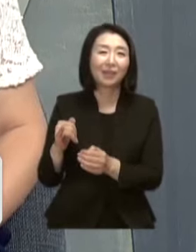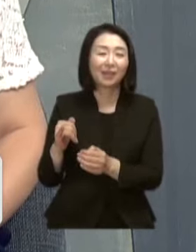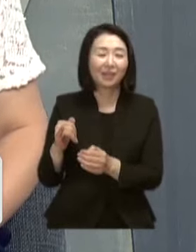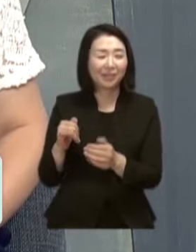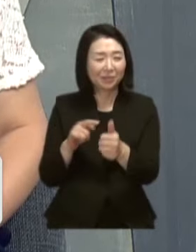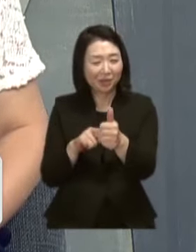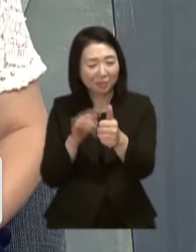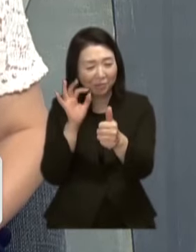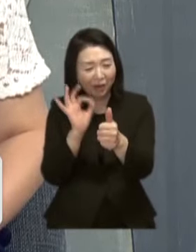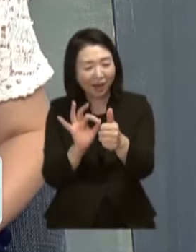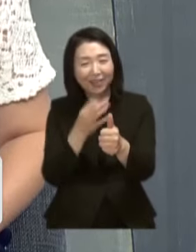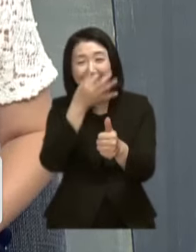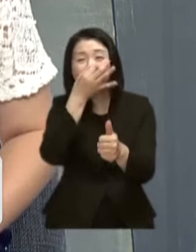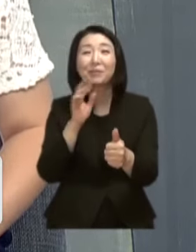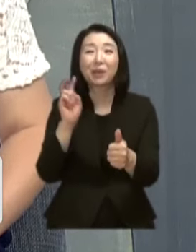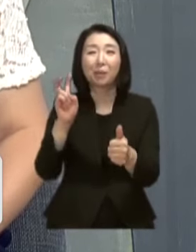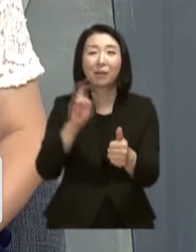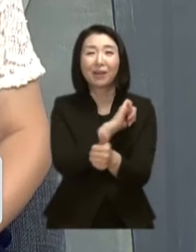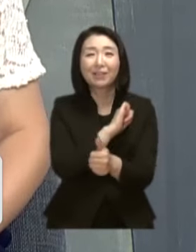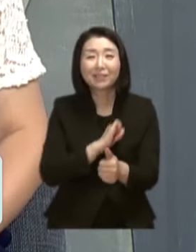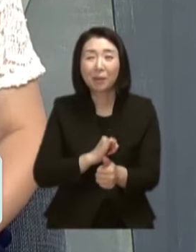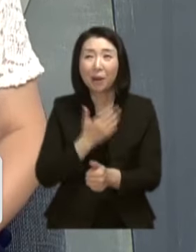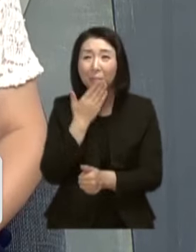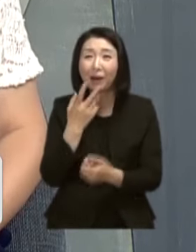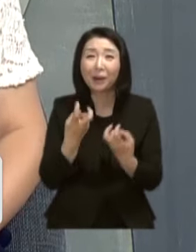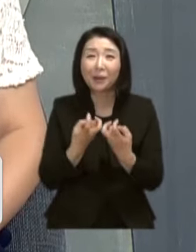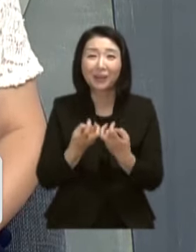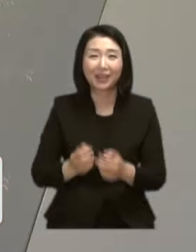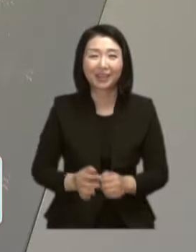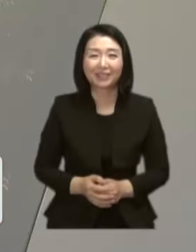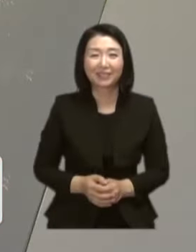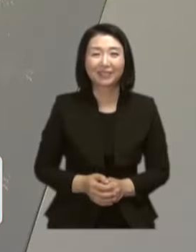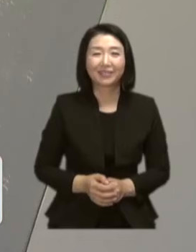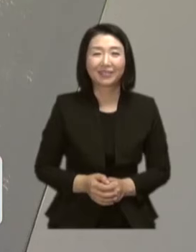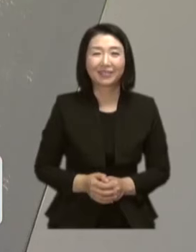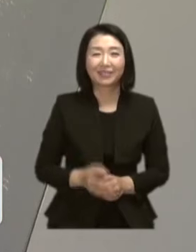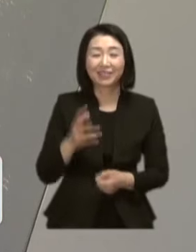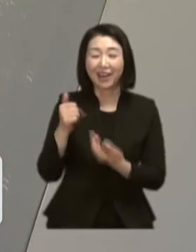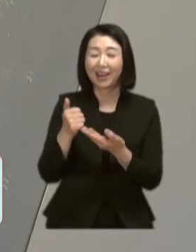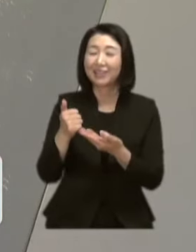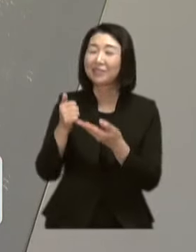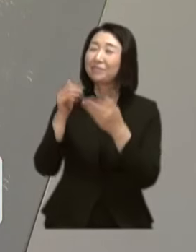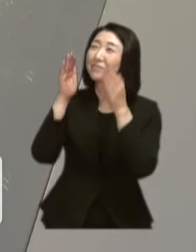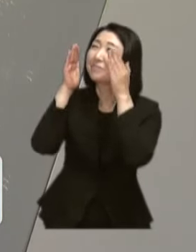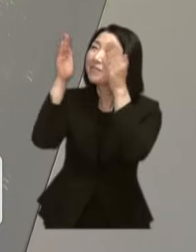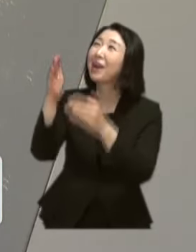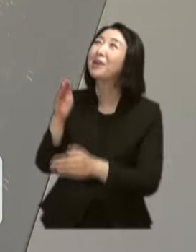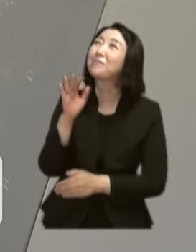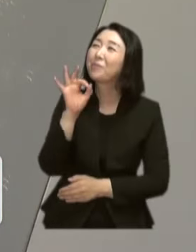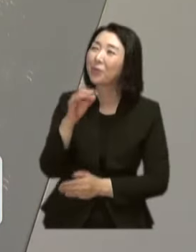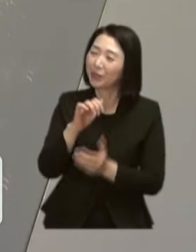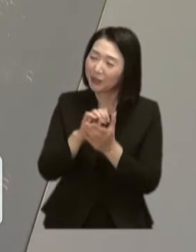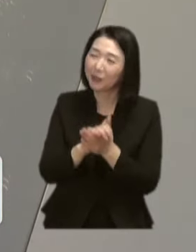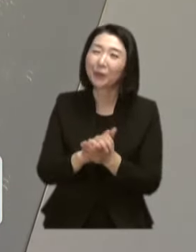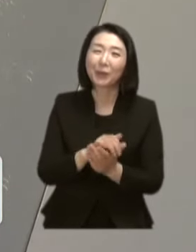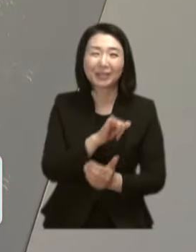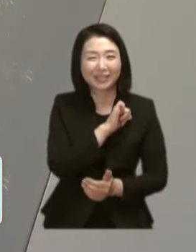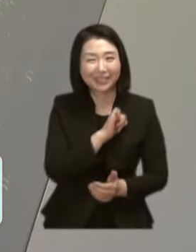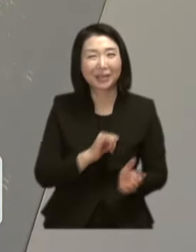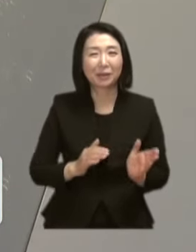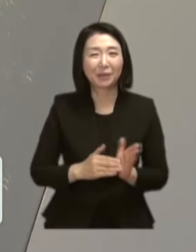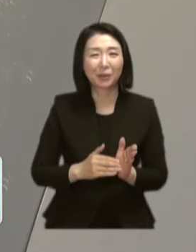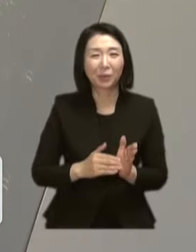너무 힘드셨을 것 같은데 어떻게 견뎌내셨어요? 그냥 하나님 바라보고 그러니까 기도로 견뎠죠. 왜냐면